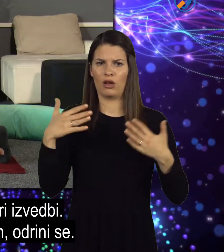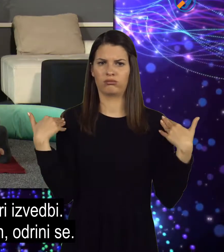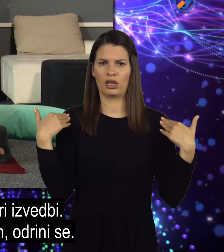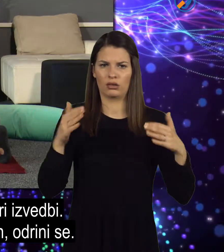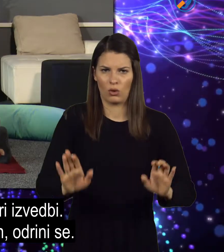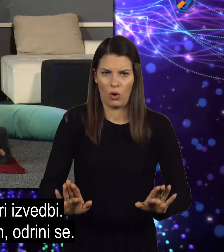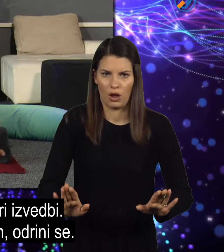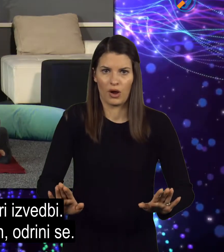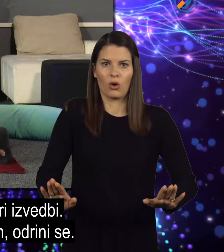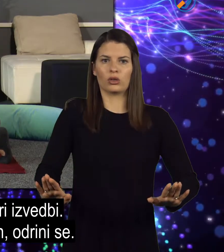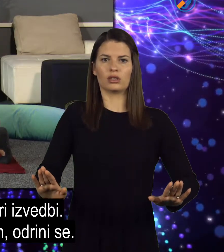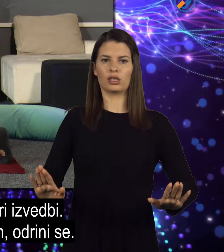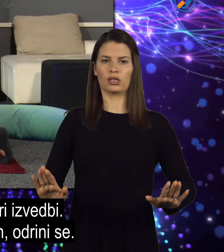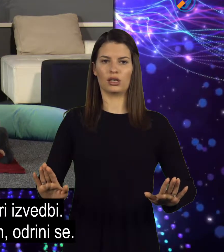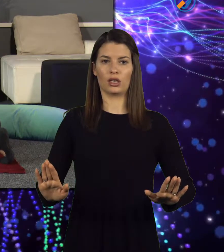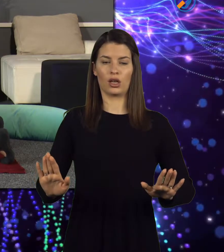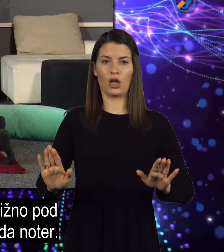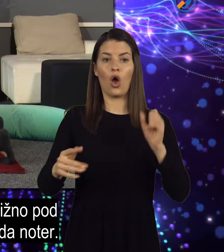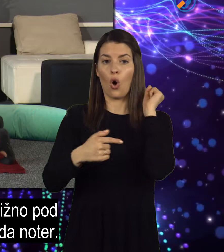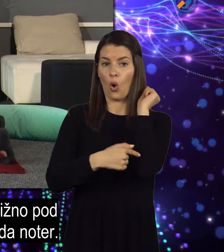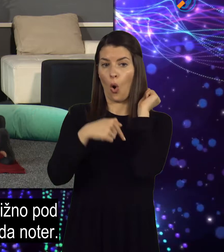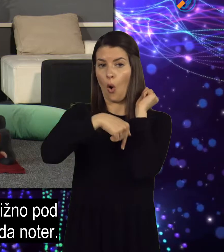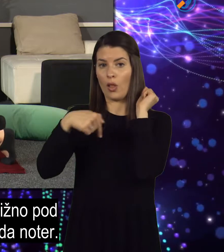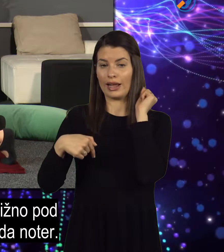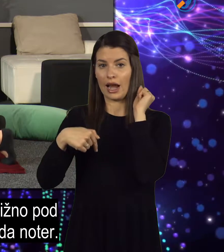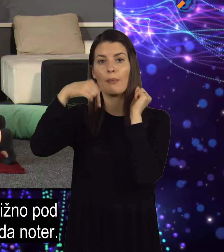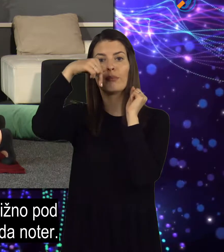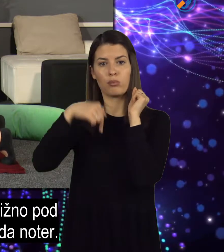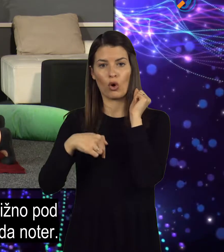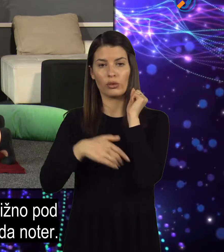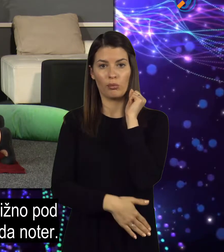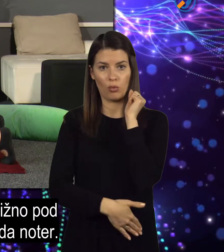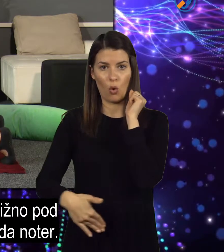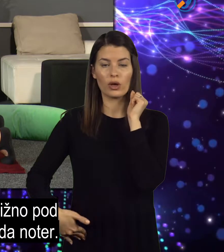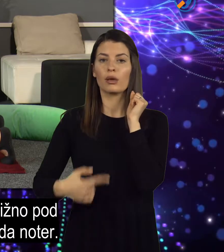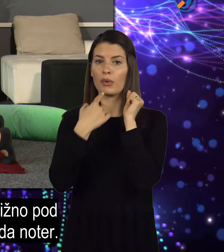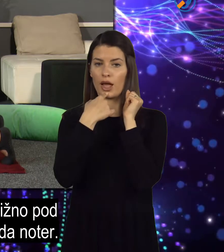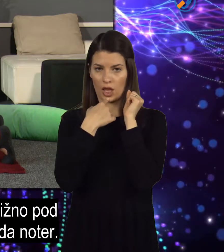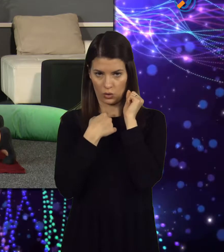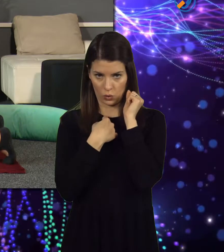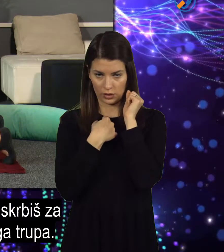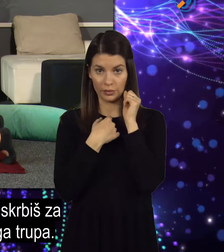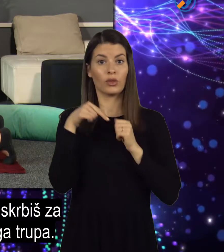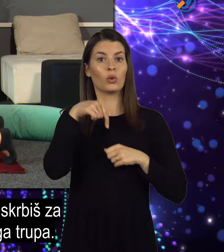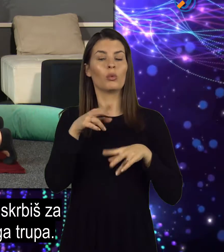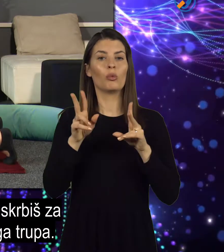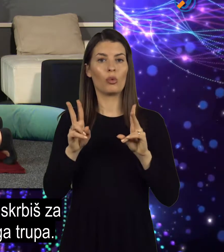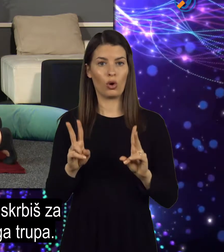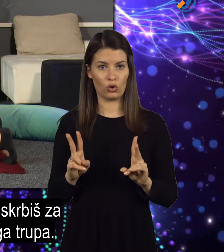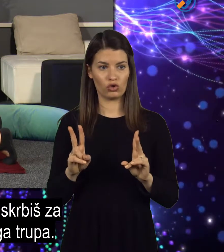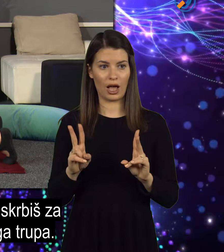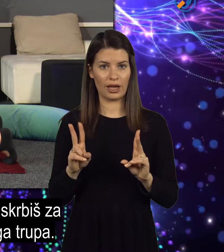ne visiš na ramah, odrini se. Kolena so približno pod boki, brada gleda notri. V